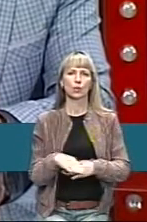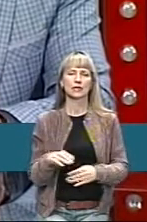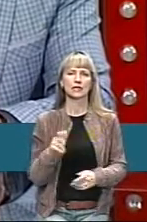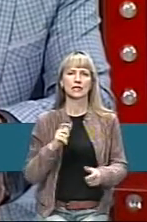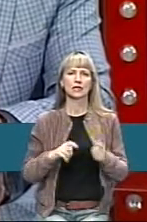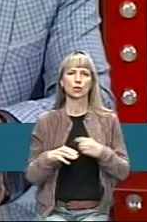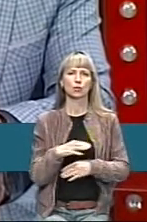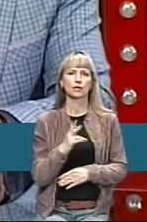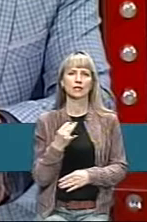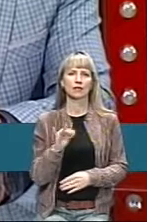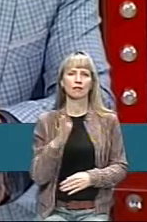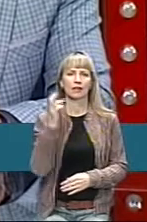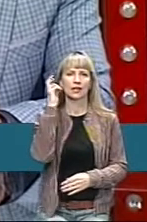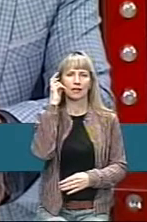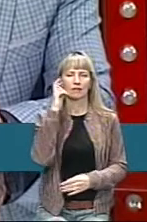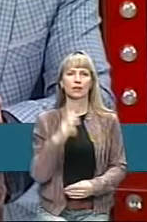Інститутській в Києві.